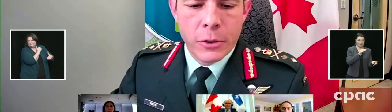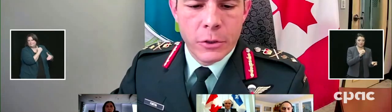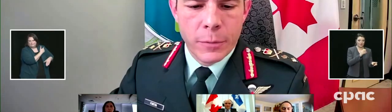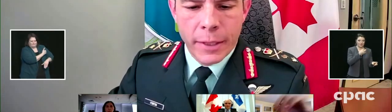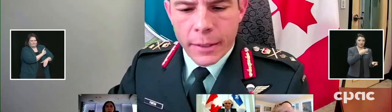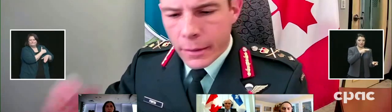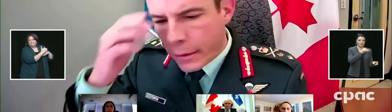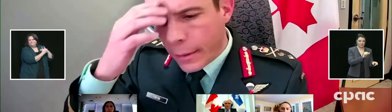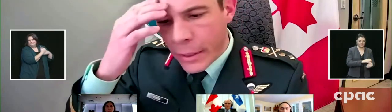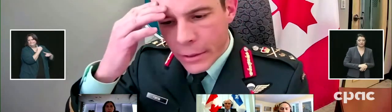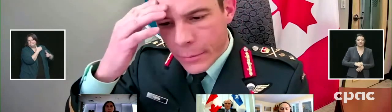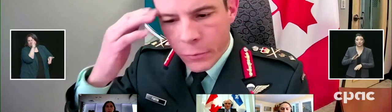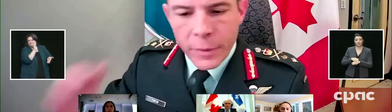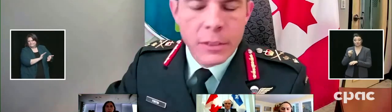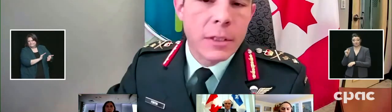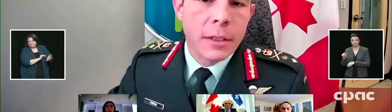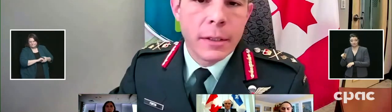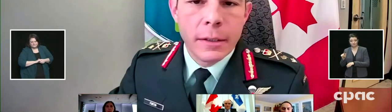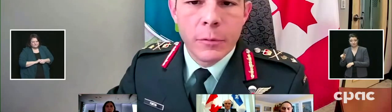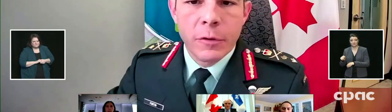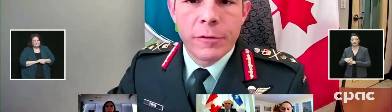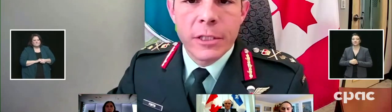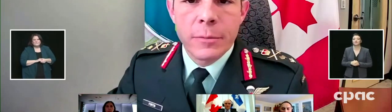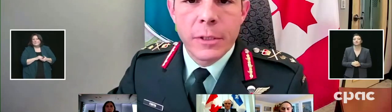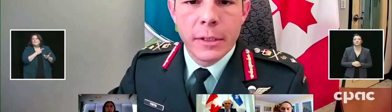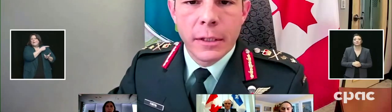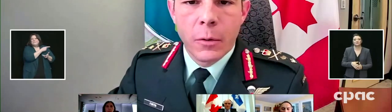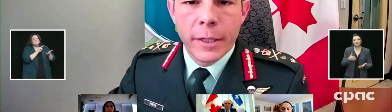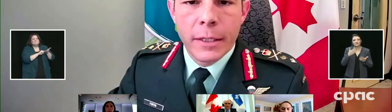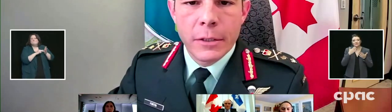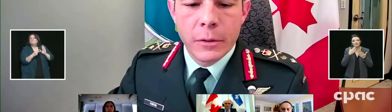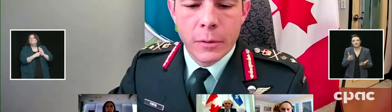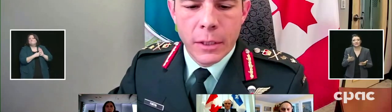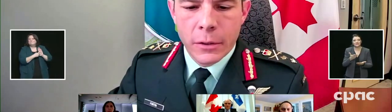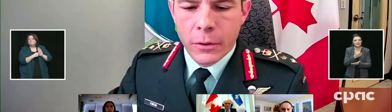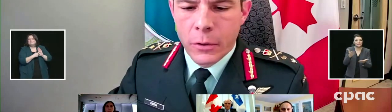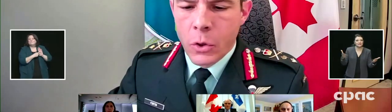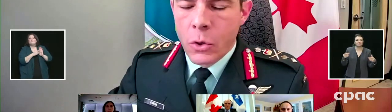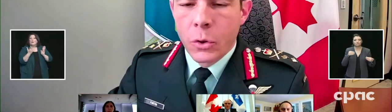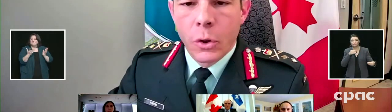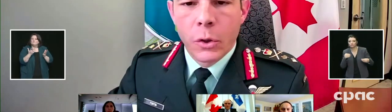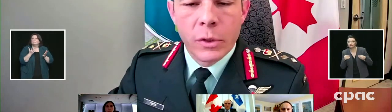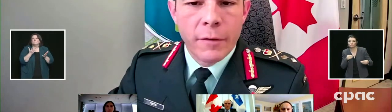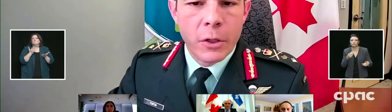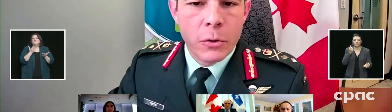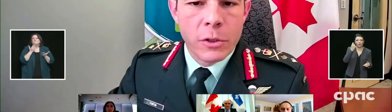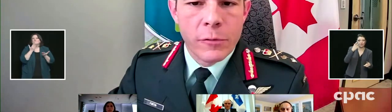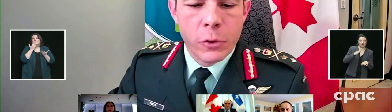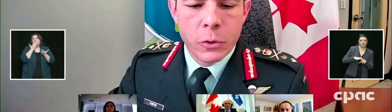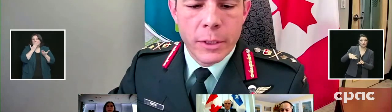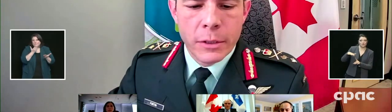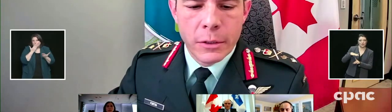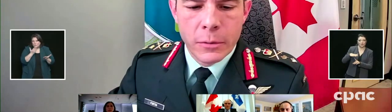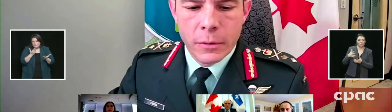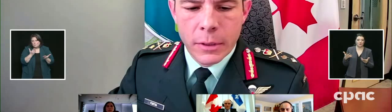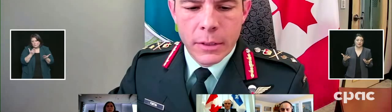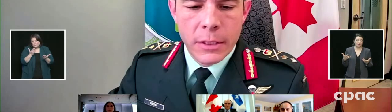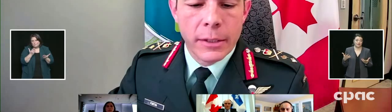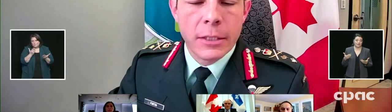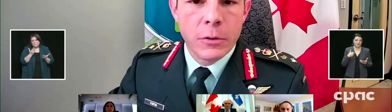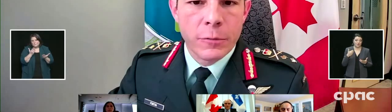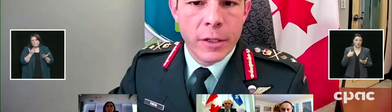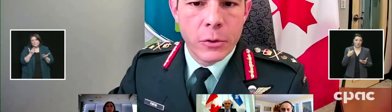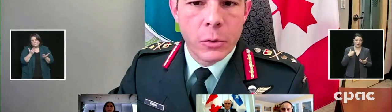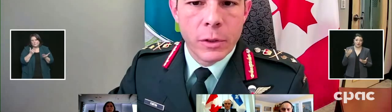de Pfizer, j'aimerais commencer par vous remercier pour votre flexibilité et compréhension, alors que nous travaillons sur les fluctuations